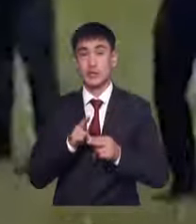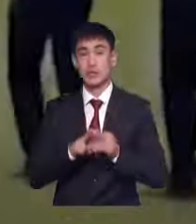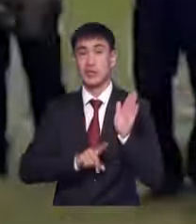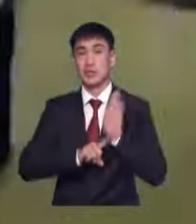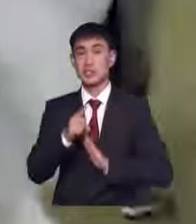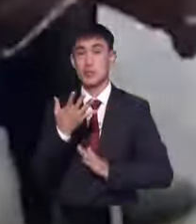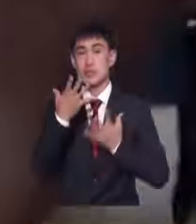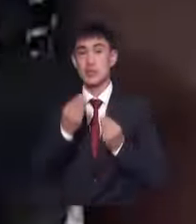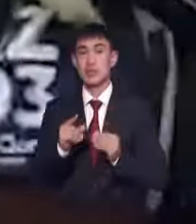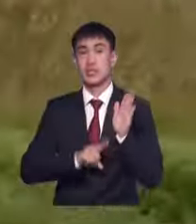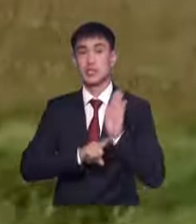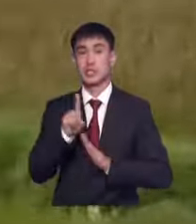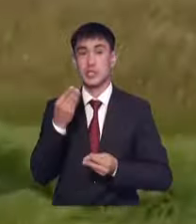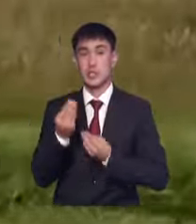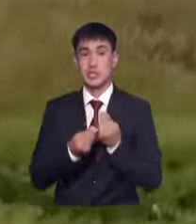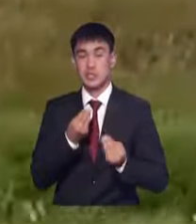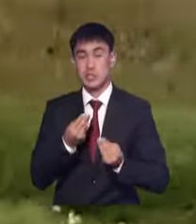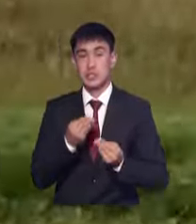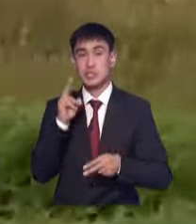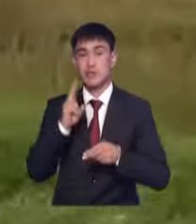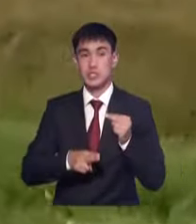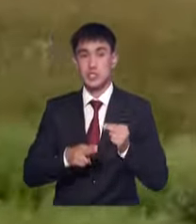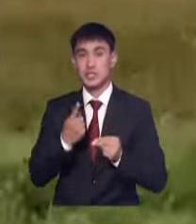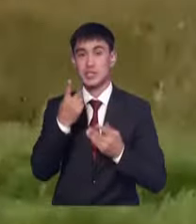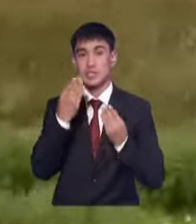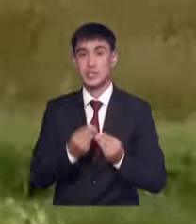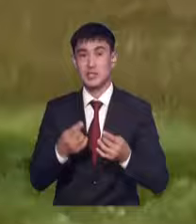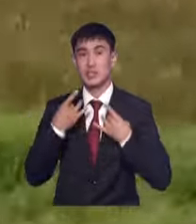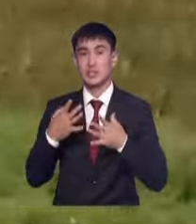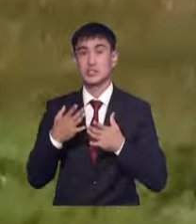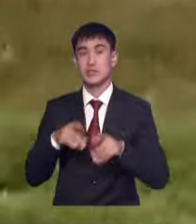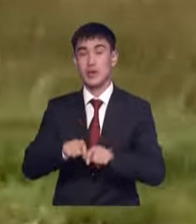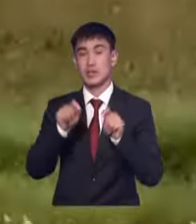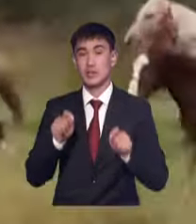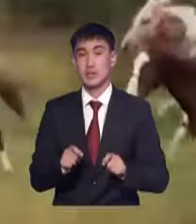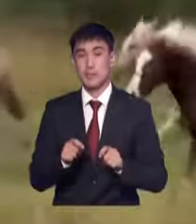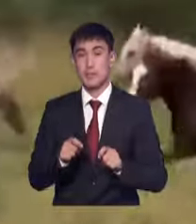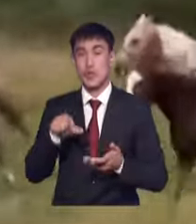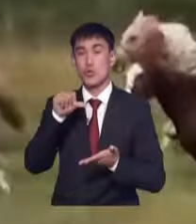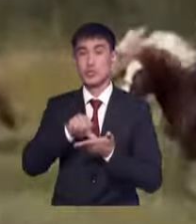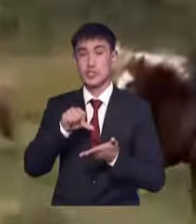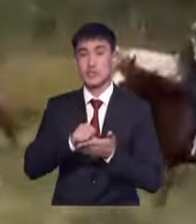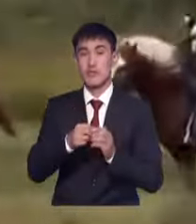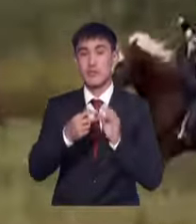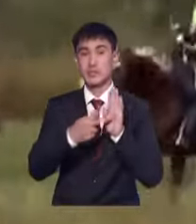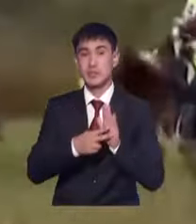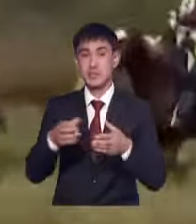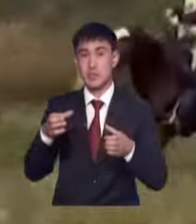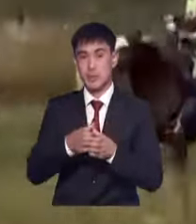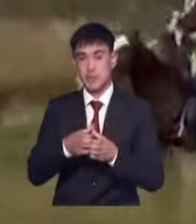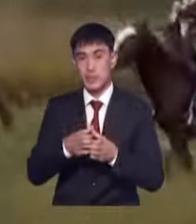начались за 5 дней до начала игр кочевников, завершились за день до торжественного открытия. В них участвовали 18